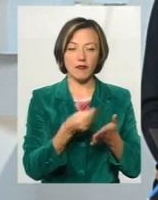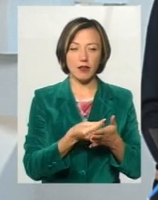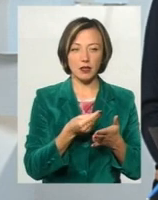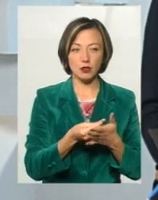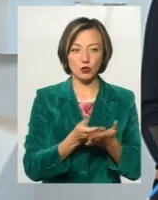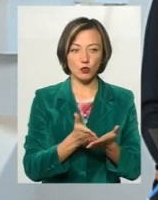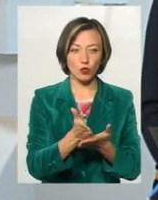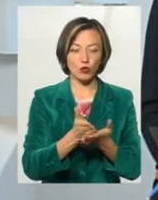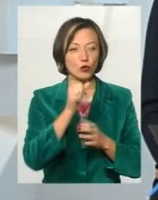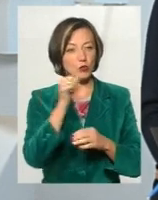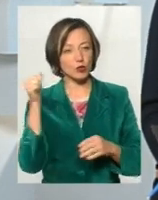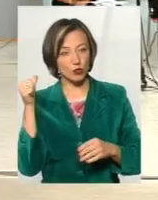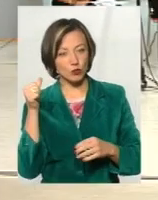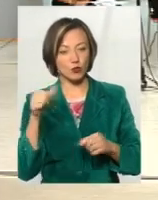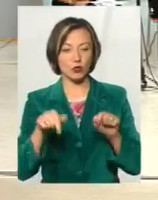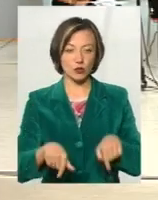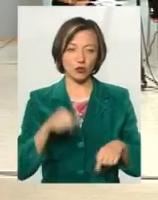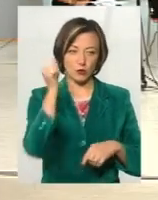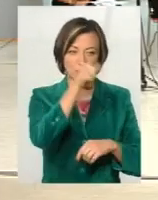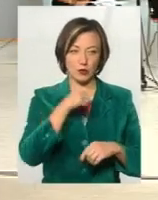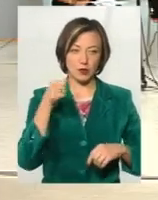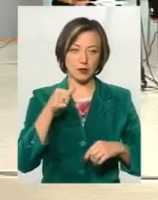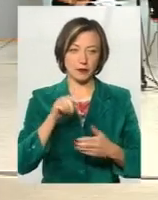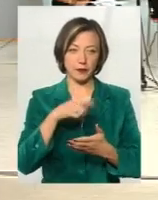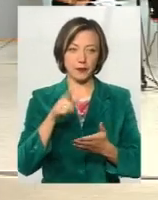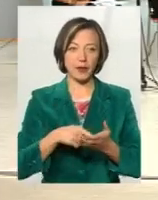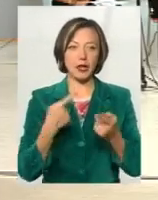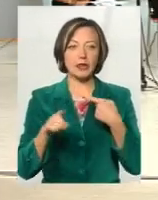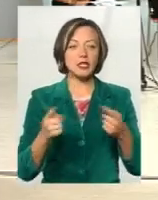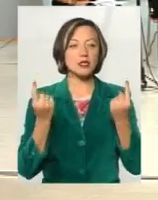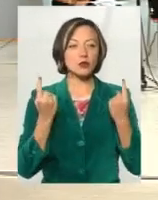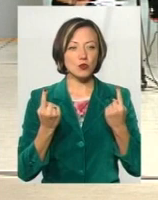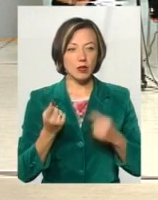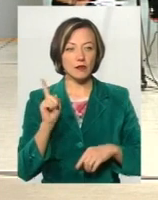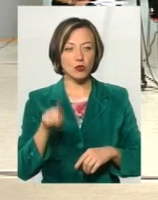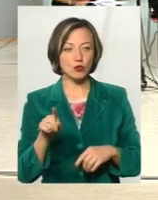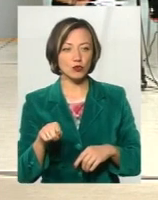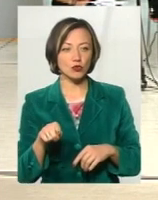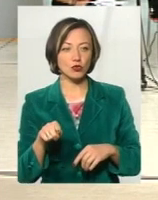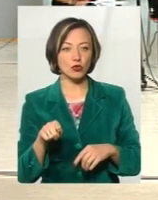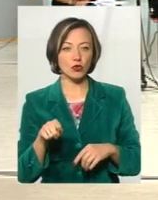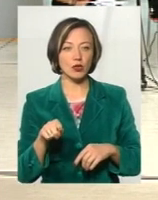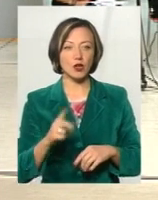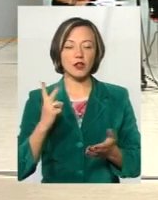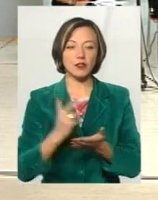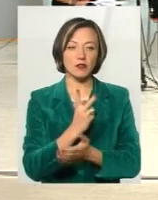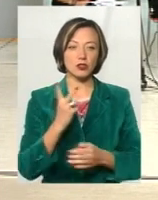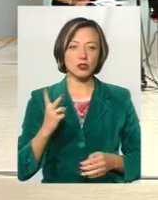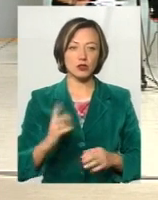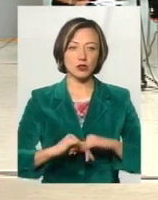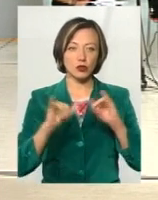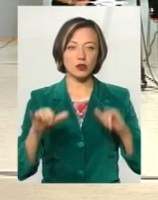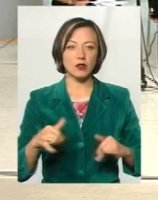вартістю послуг у минулому році і цього року? Різниця суттєва, тому що різниця вдвічі зросла